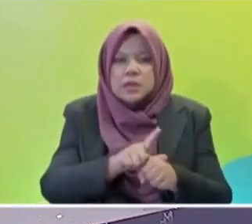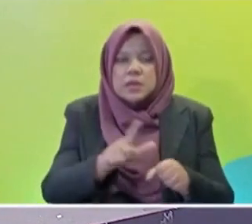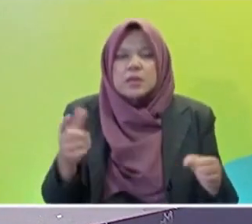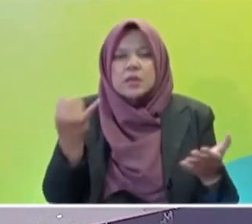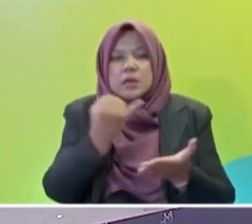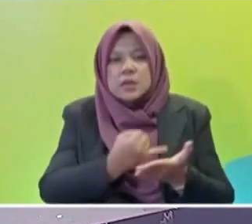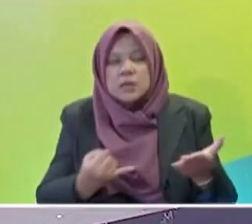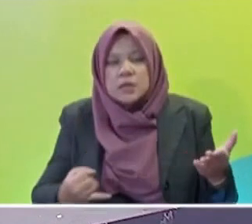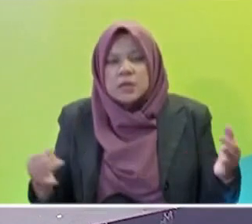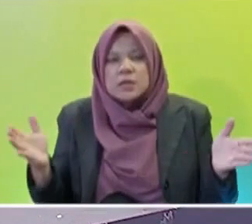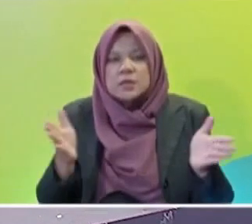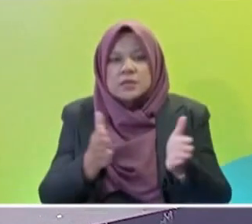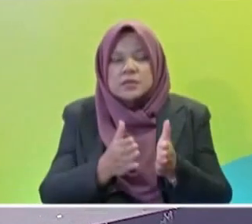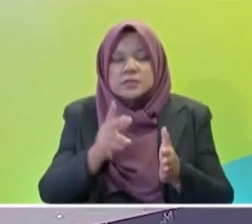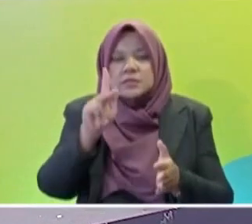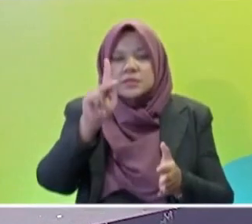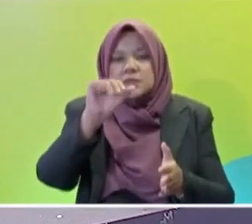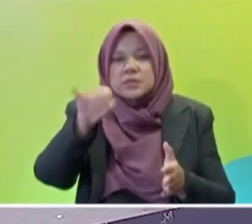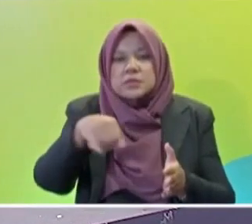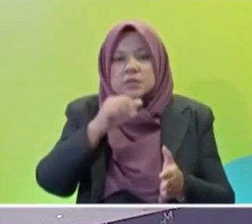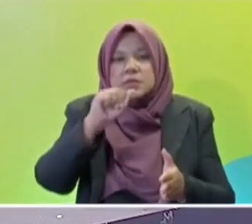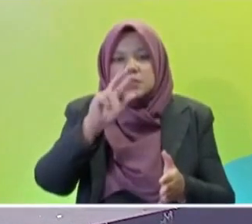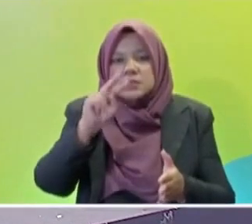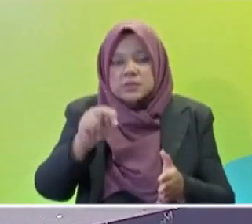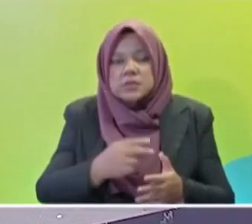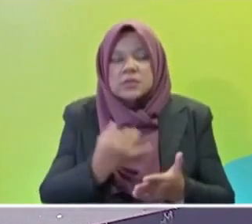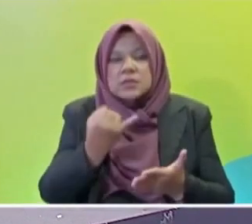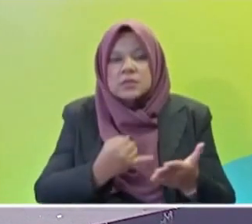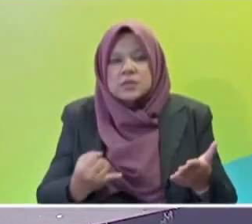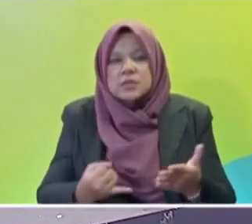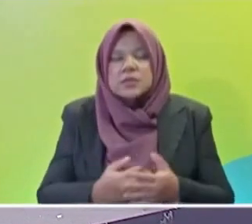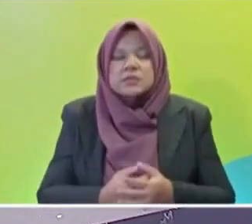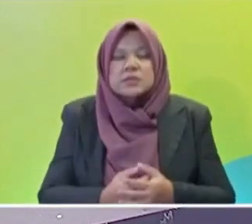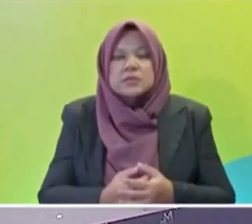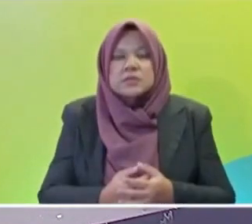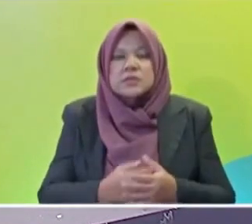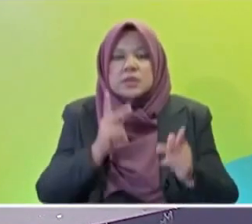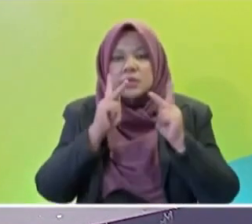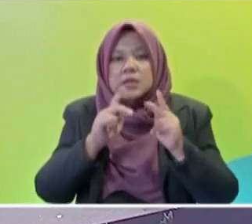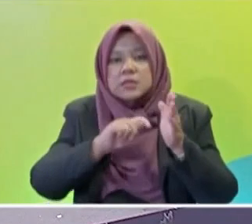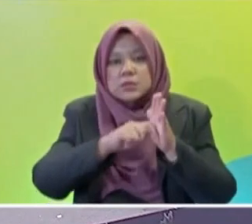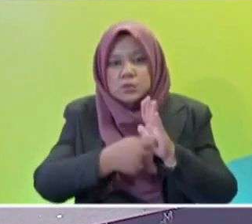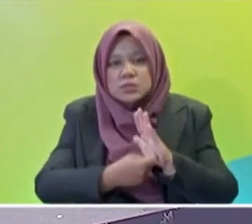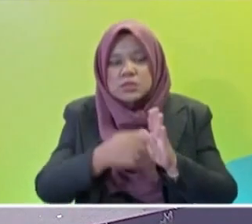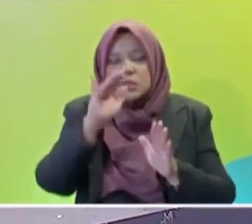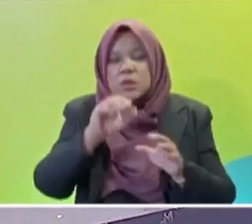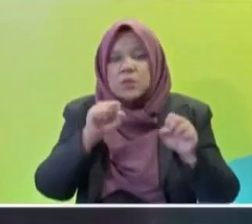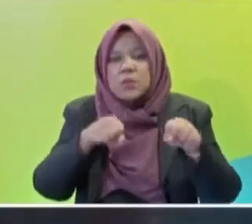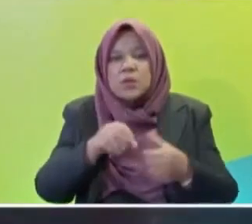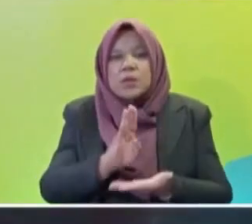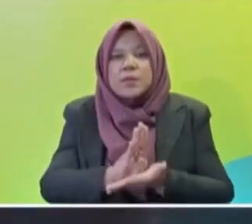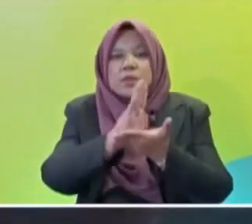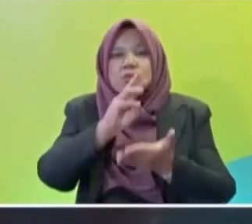ya Ada kajian dan ada juga lah karena kasar oke itu adalah eh kata kunci yang boleh membantu murid menjawab dengan